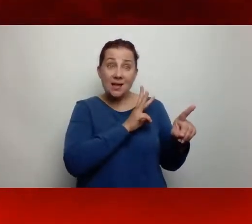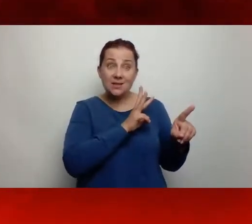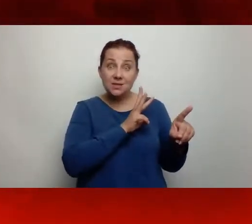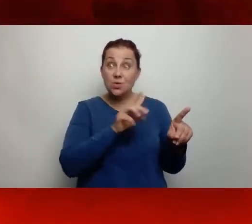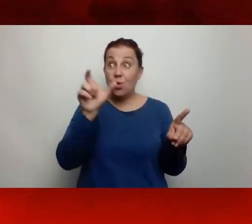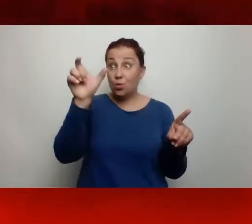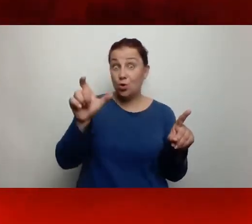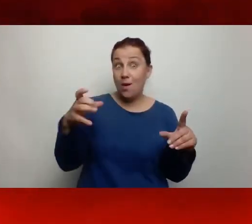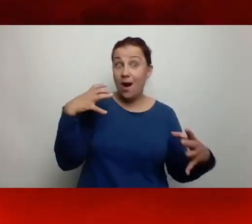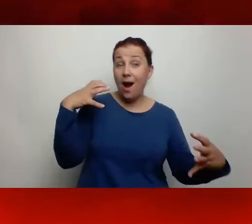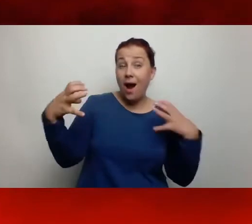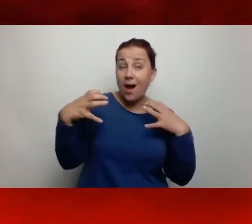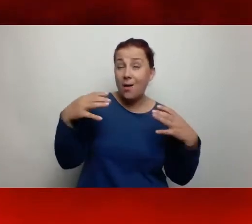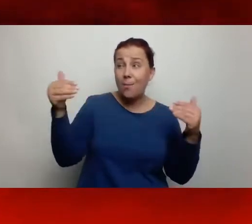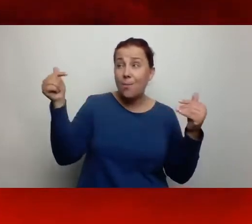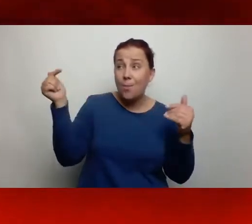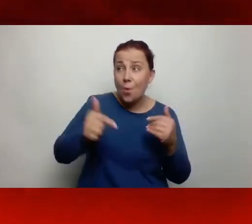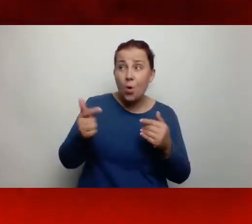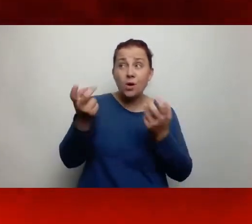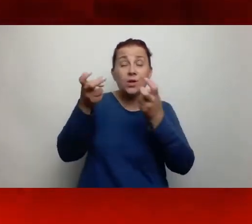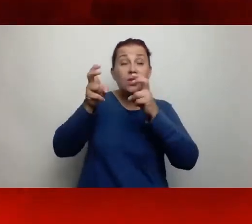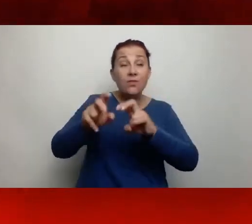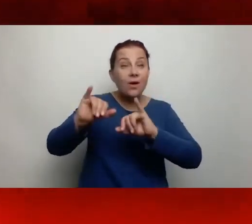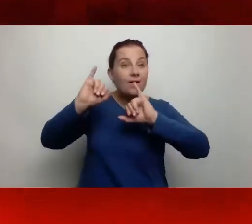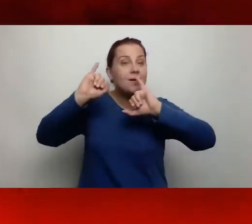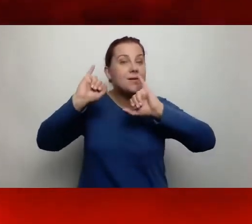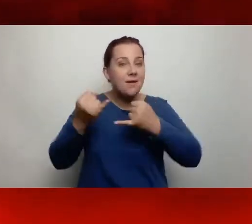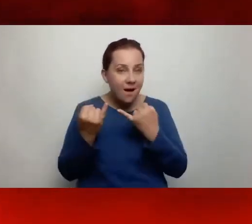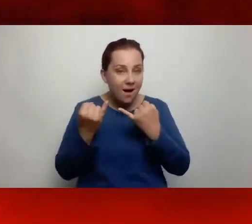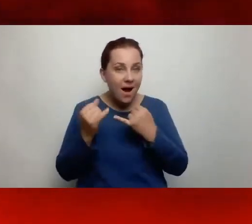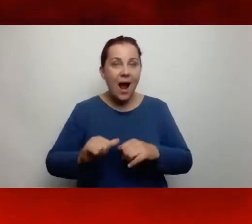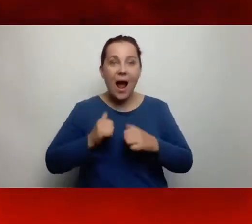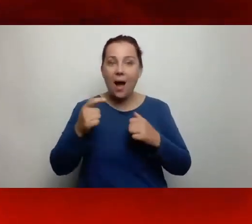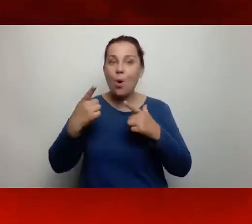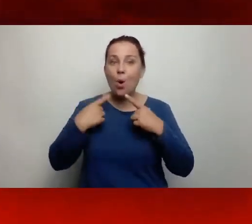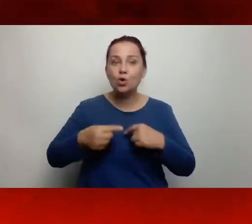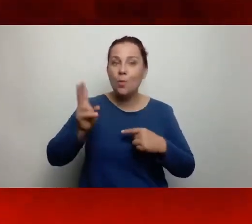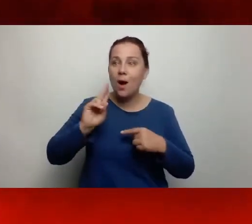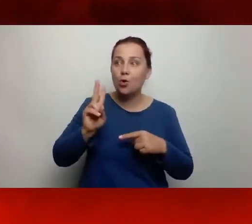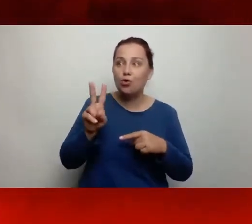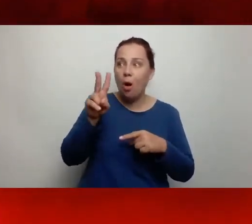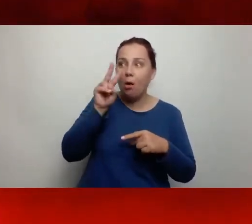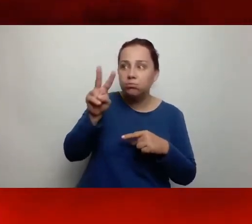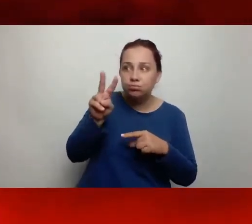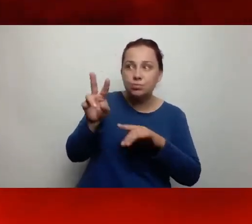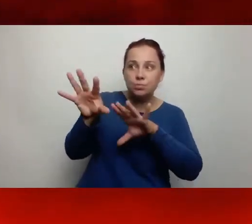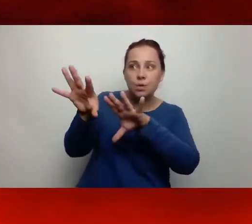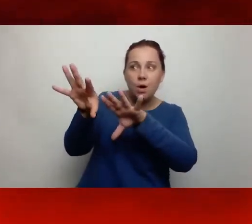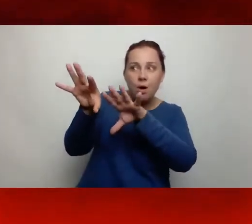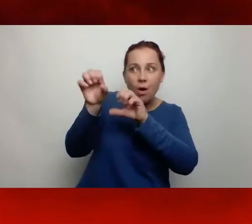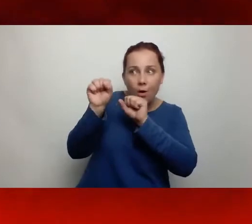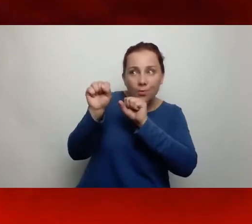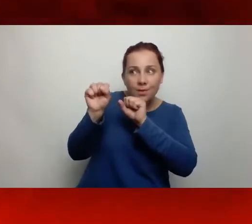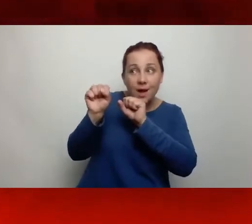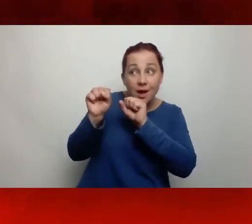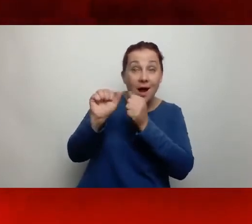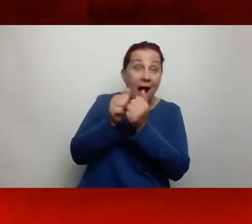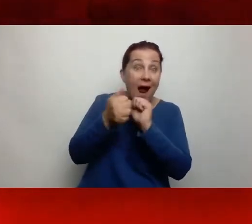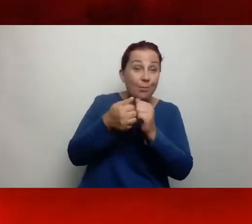tak tworzyć, by u widza, u czytelnika